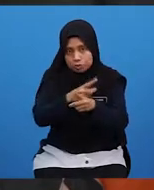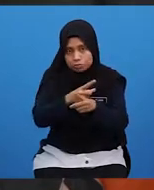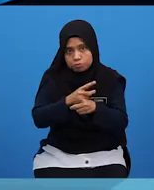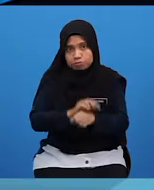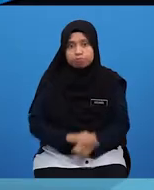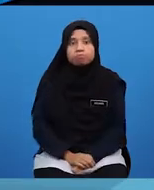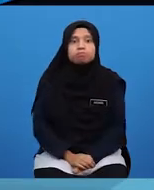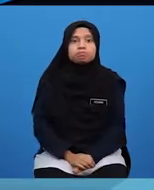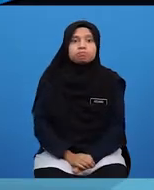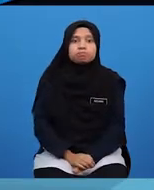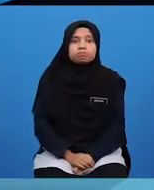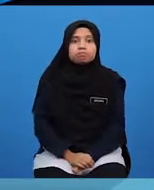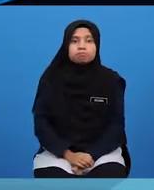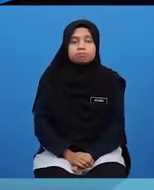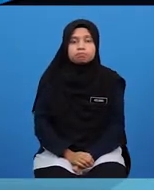betul.